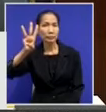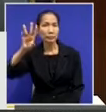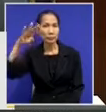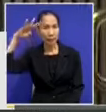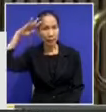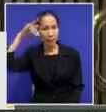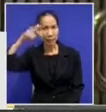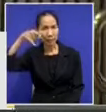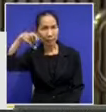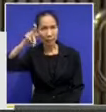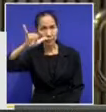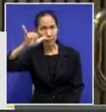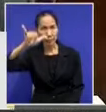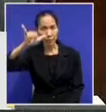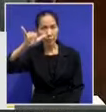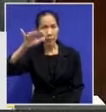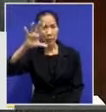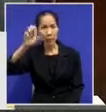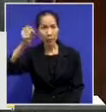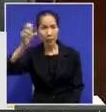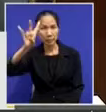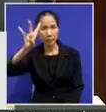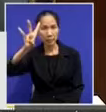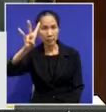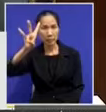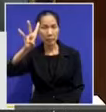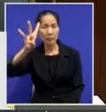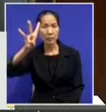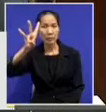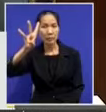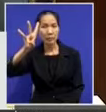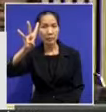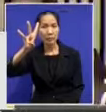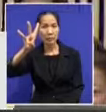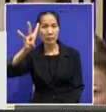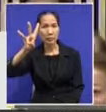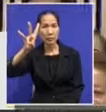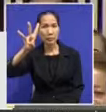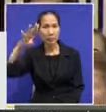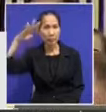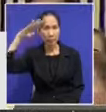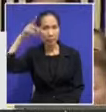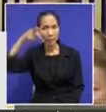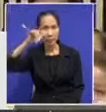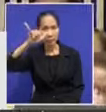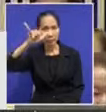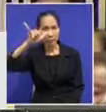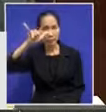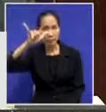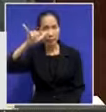พลเอกประยุทธ์จันทร์โอชาครับ 517นายวีรศักดิ์ภูคลองหิน พลเอกประยุทธ์จันทร์โอชา